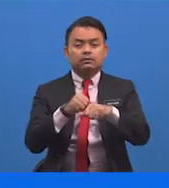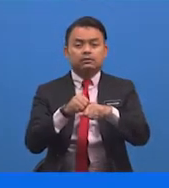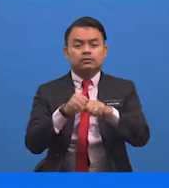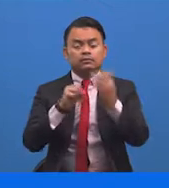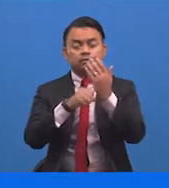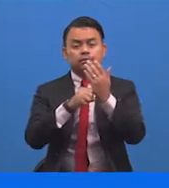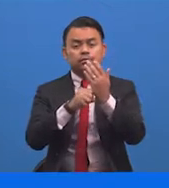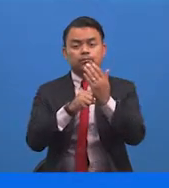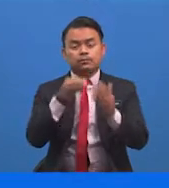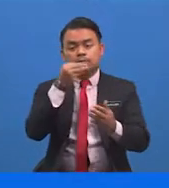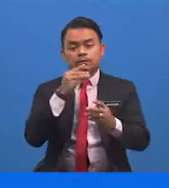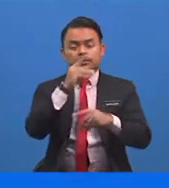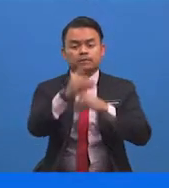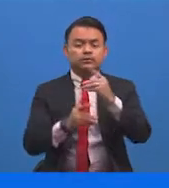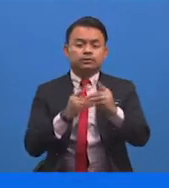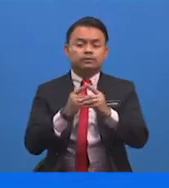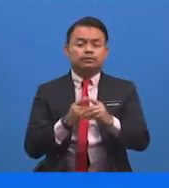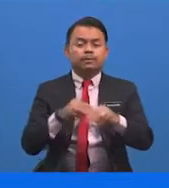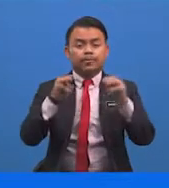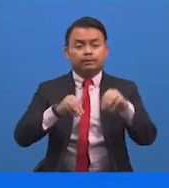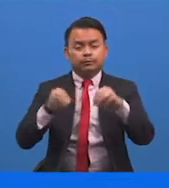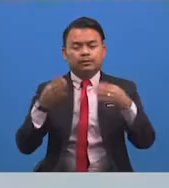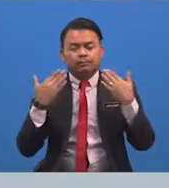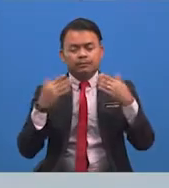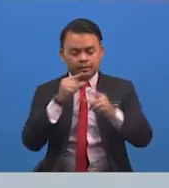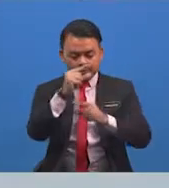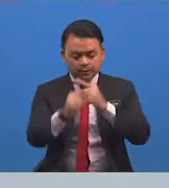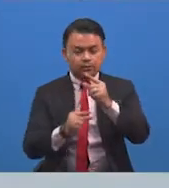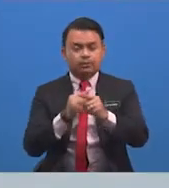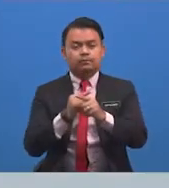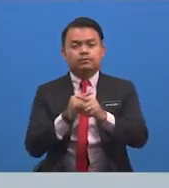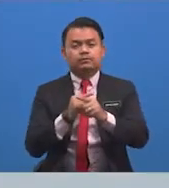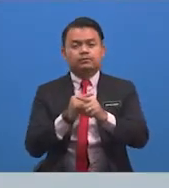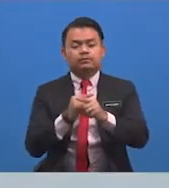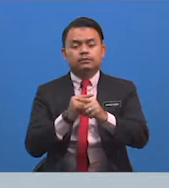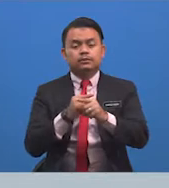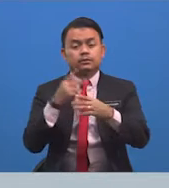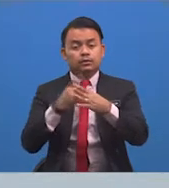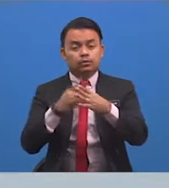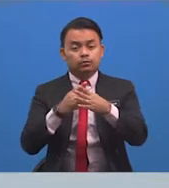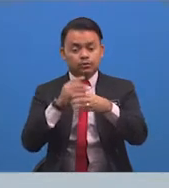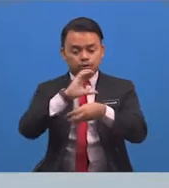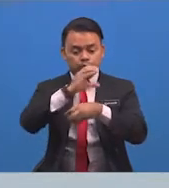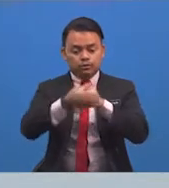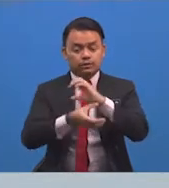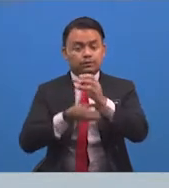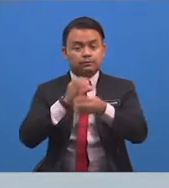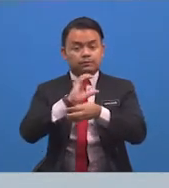Murid-murid, pemanasan global juga menyebabkan gangguan cuaca berlaku.